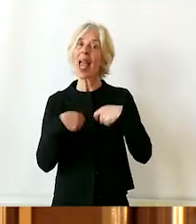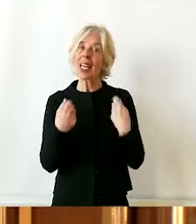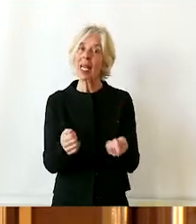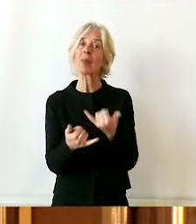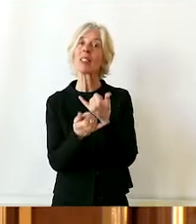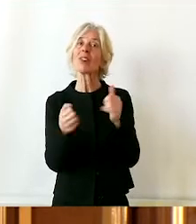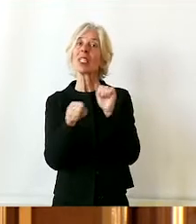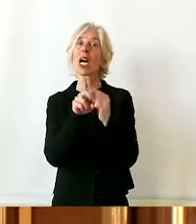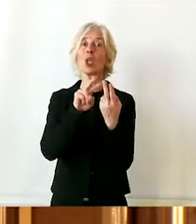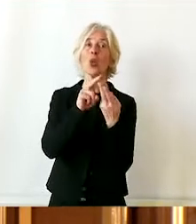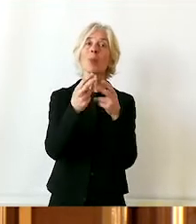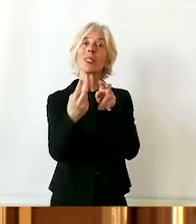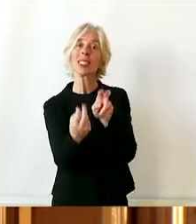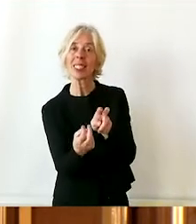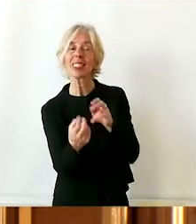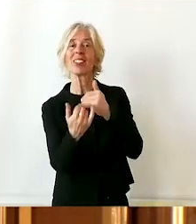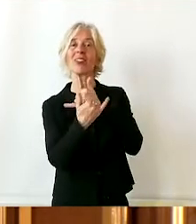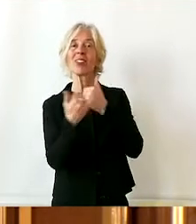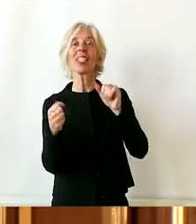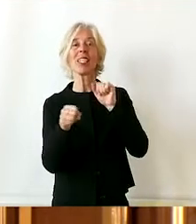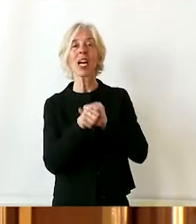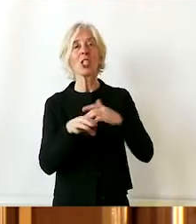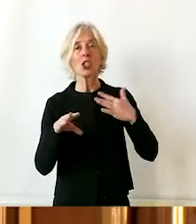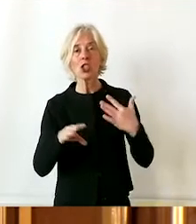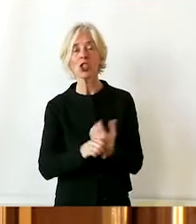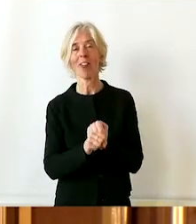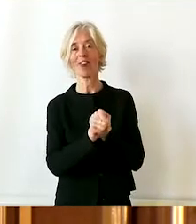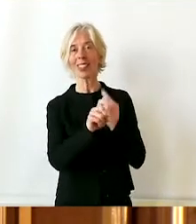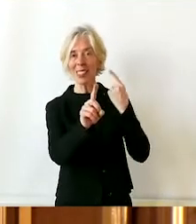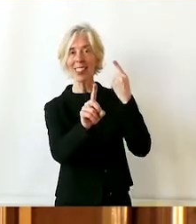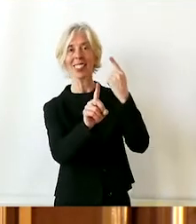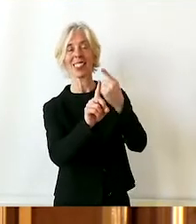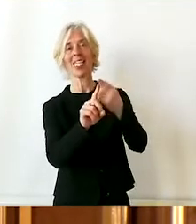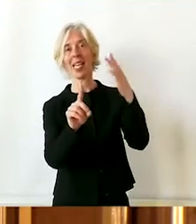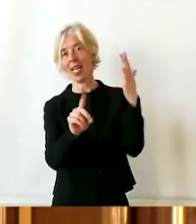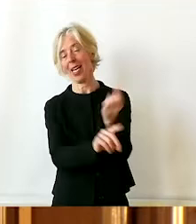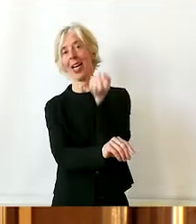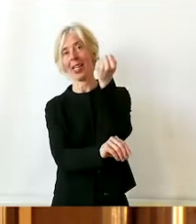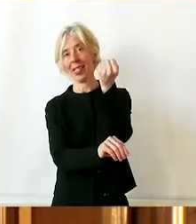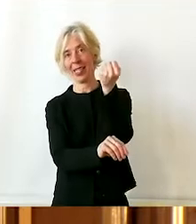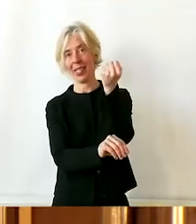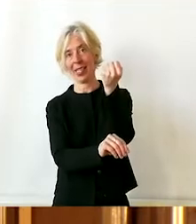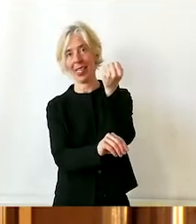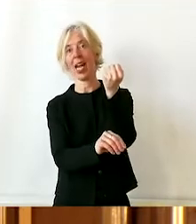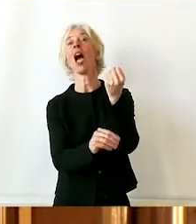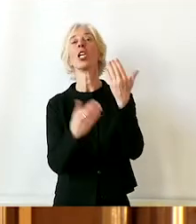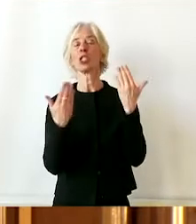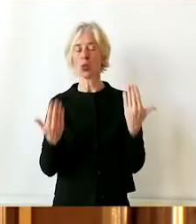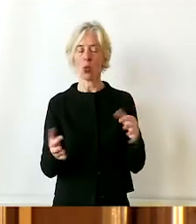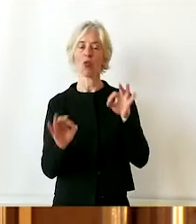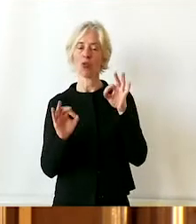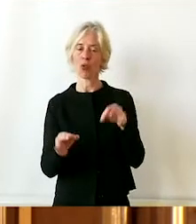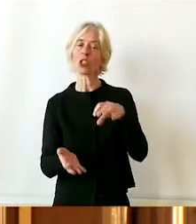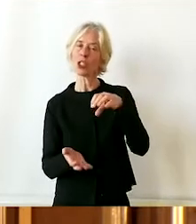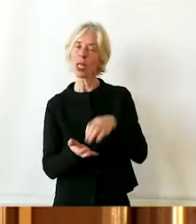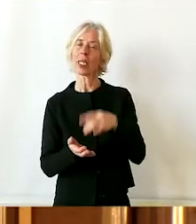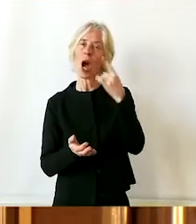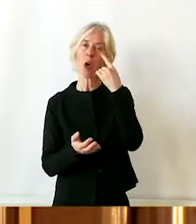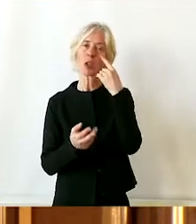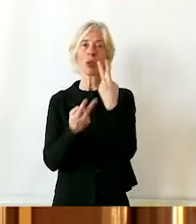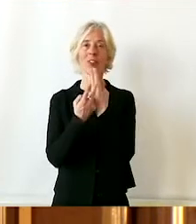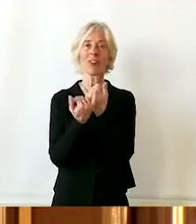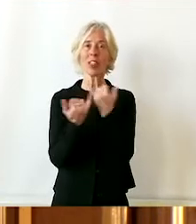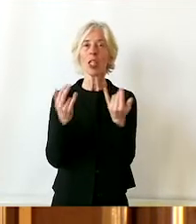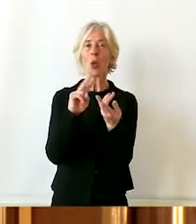mit welchen Möglichkeiten und in welchem Rahmen wir als Kommune eben die Klimaneutralität hier in Augsburg auch umsetzen können.